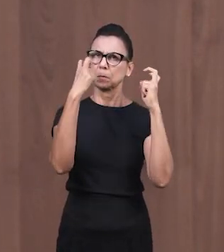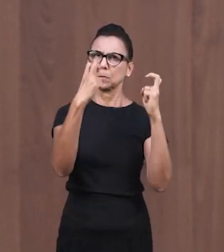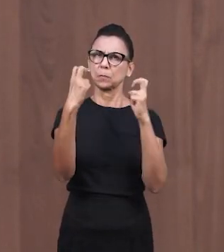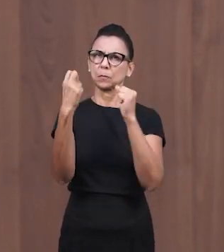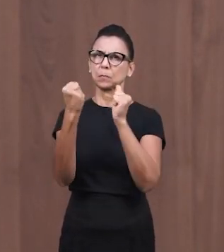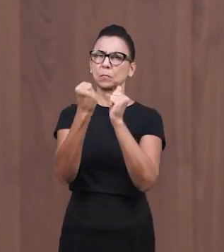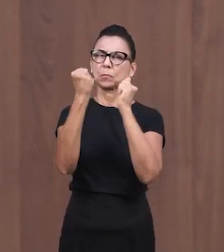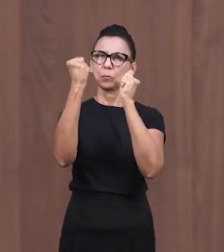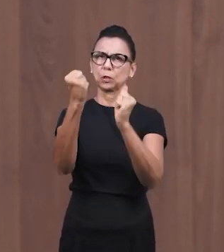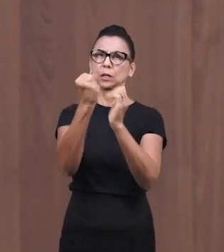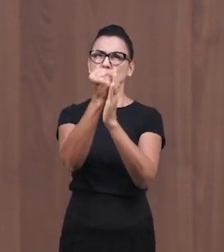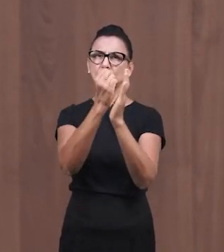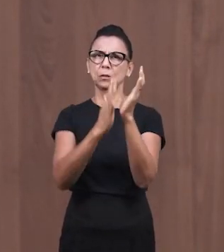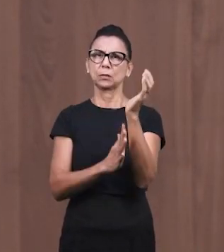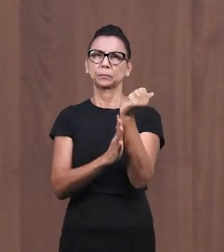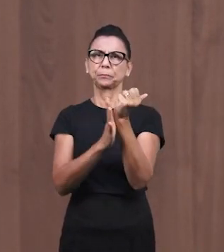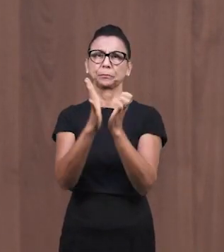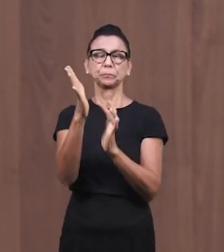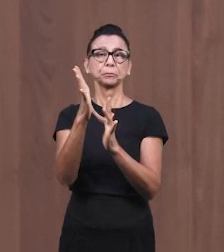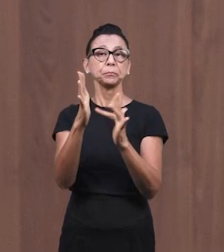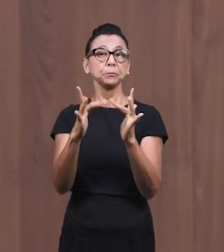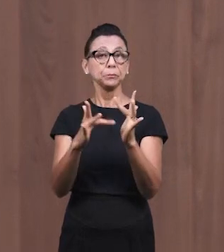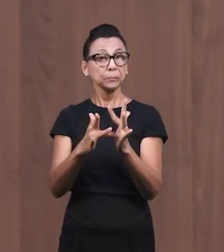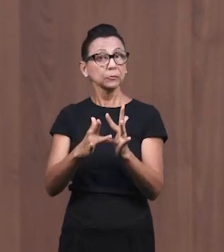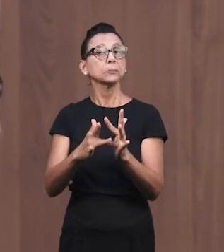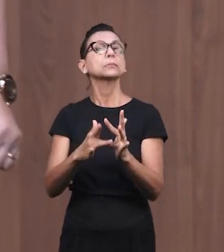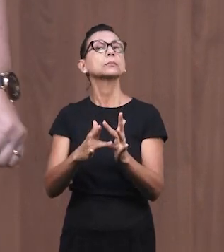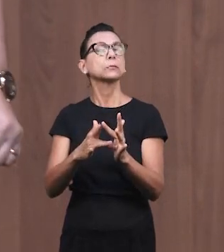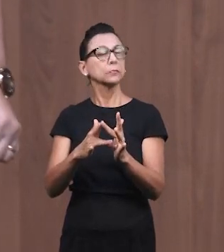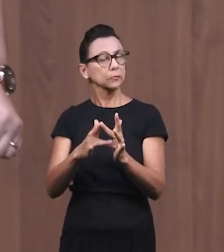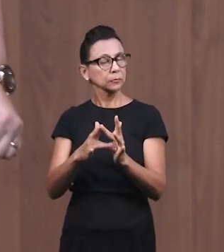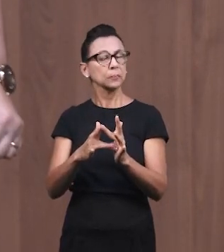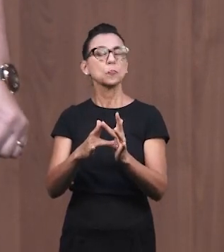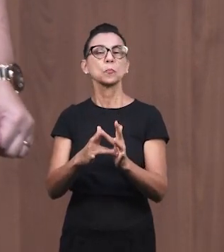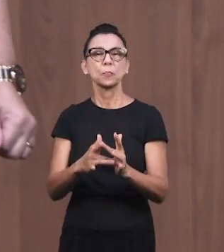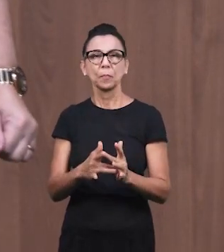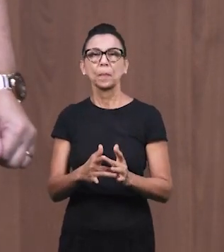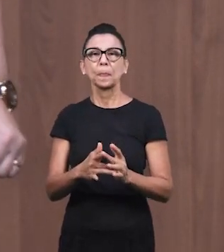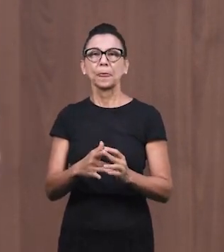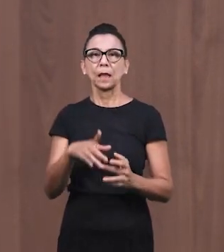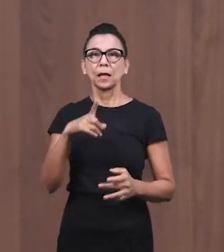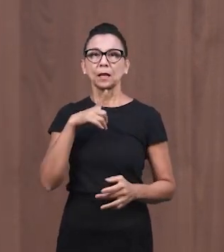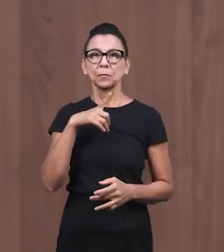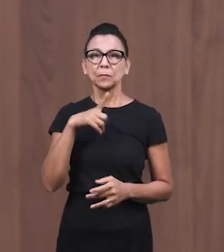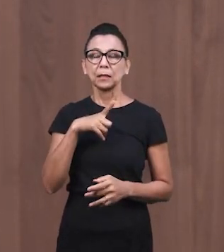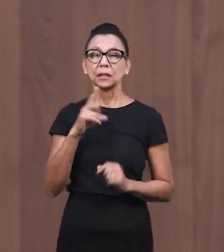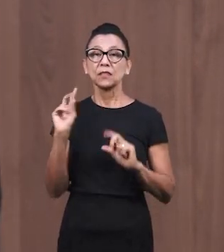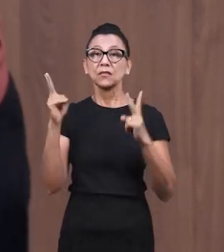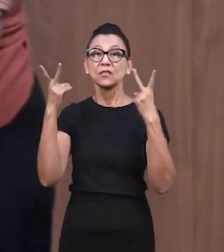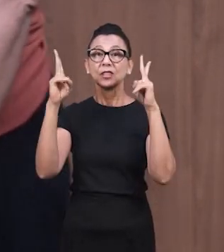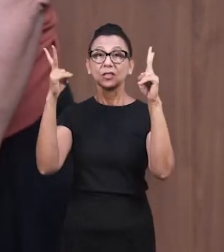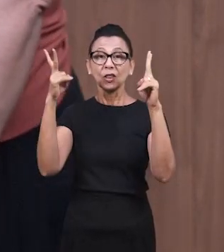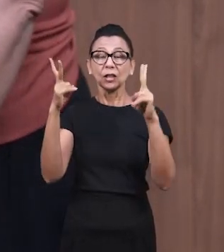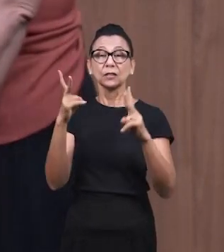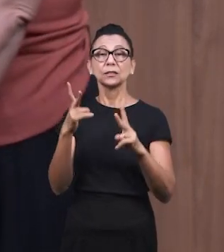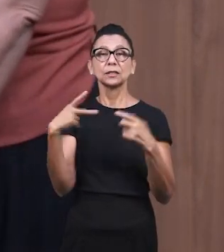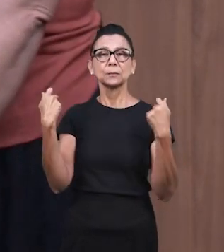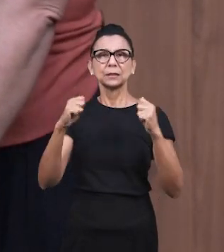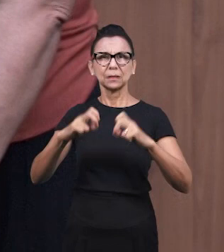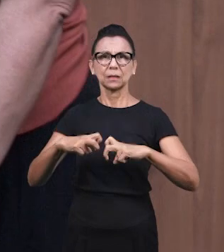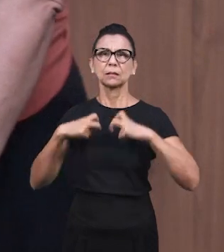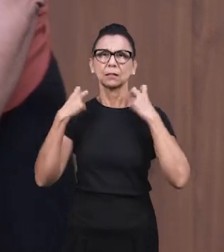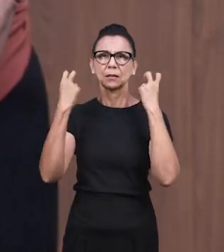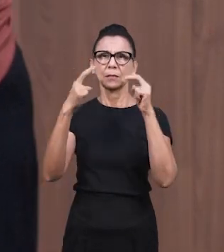Jésus, nous avons cette arme puissante qui est la clameur. Parce que c'est lui qui veut être victorieux, ils